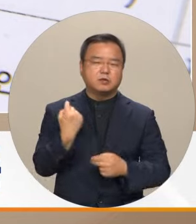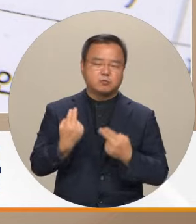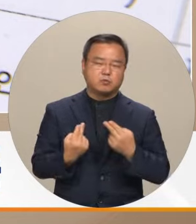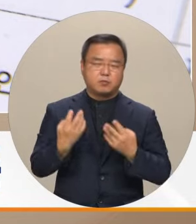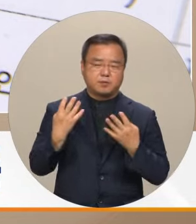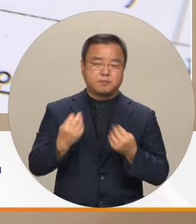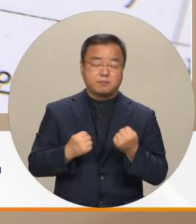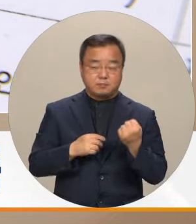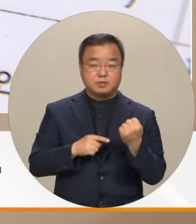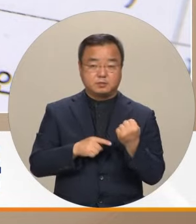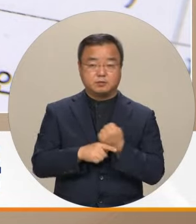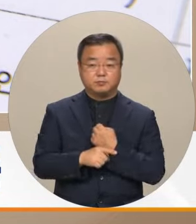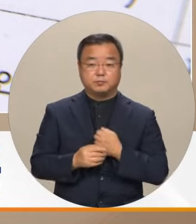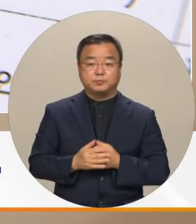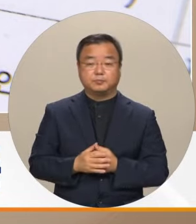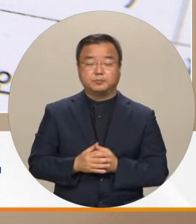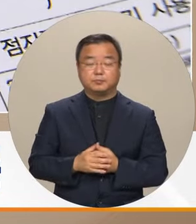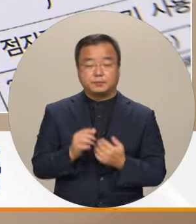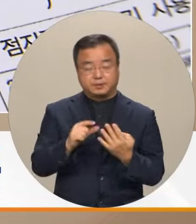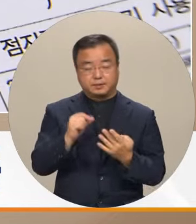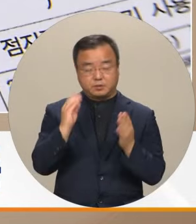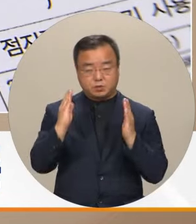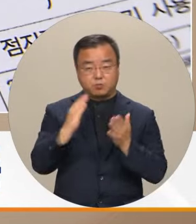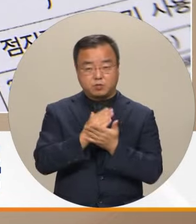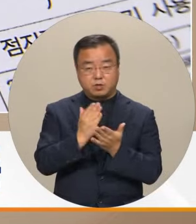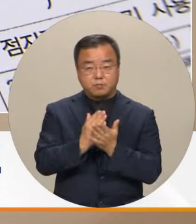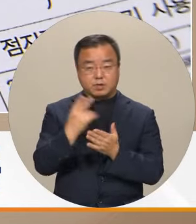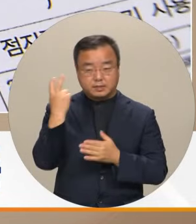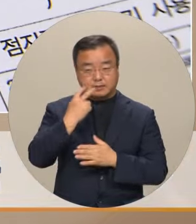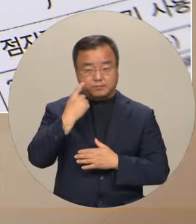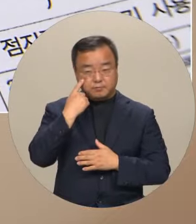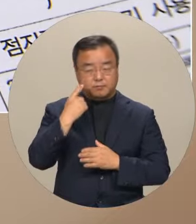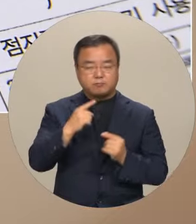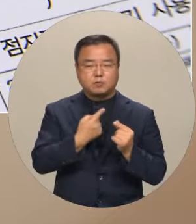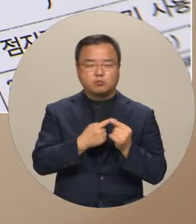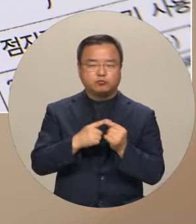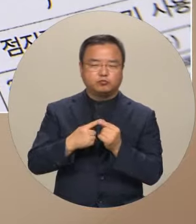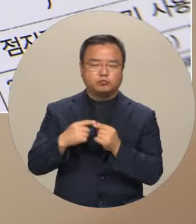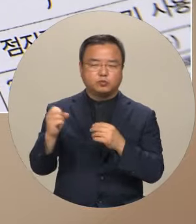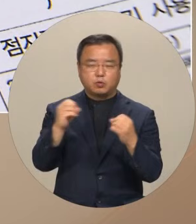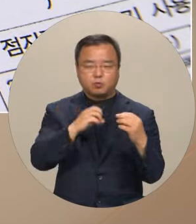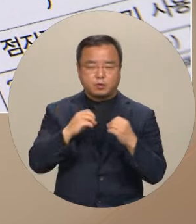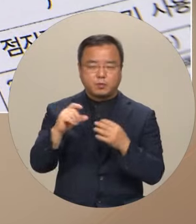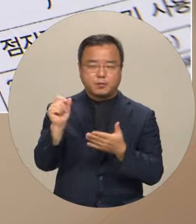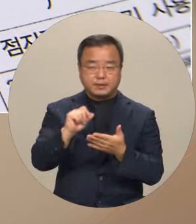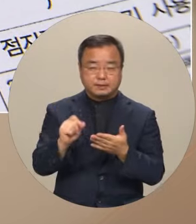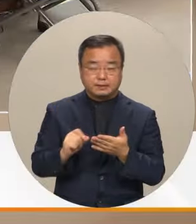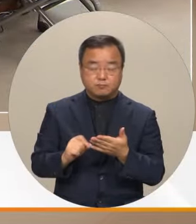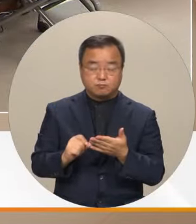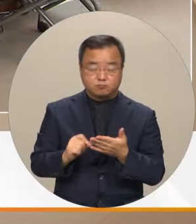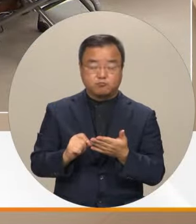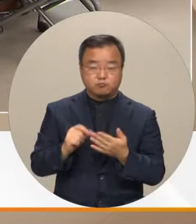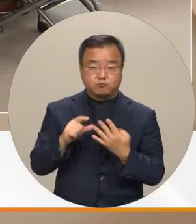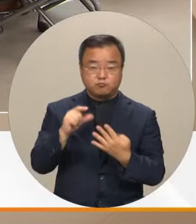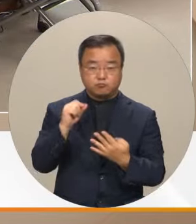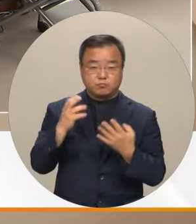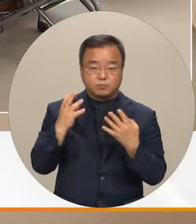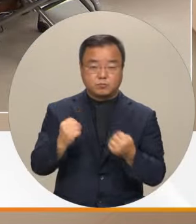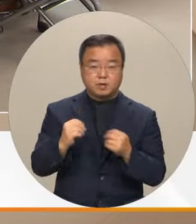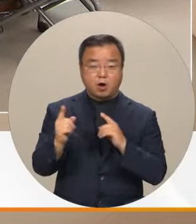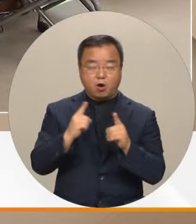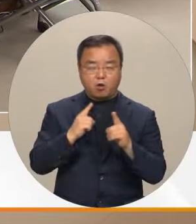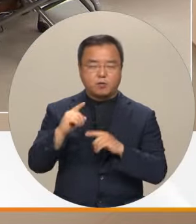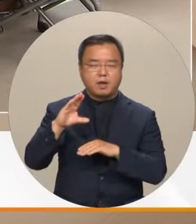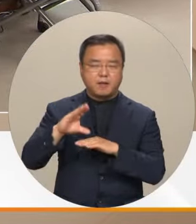예상되었던 결과입니다 자 선택 과목별로 좀 살펴보면 국어에서는 화법과 장문 선택자가 좀 늘었고요 그다음에 언어와 매체